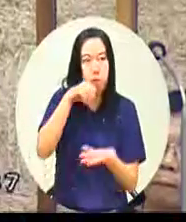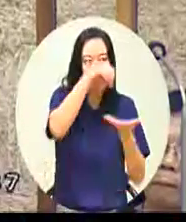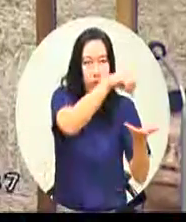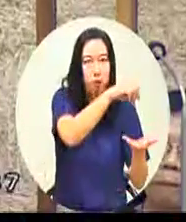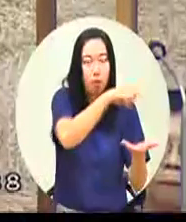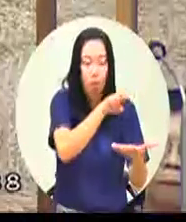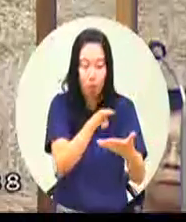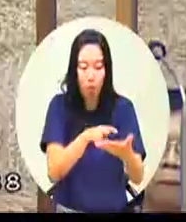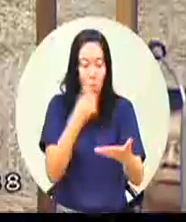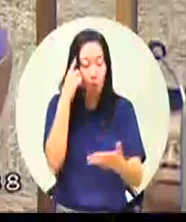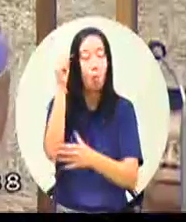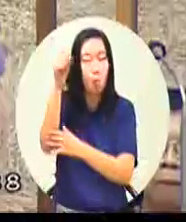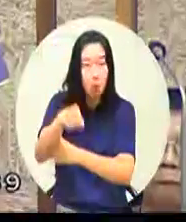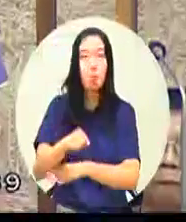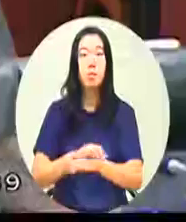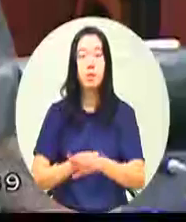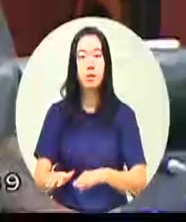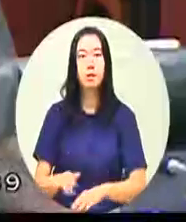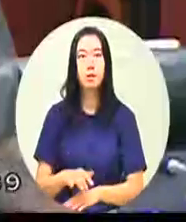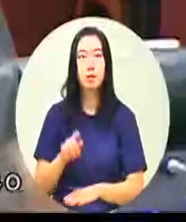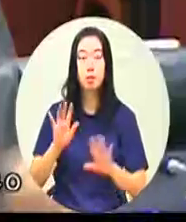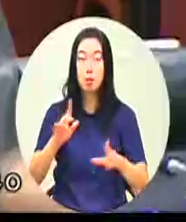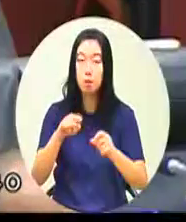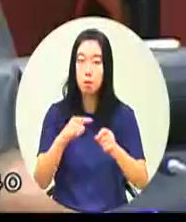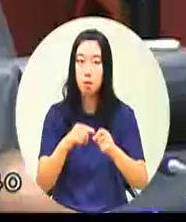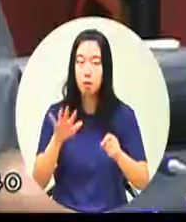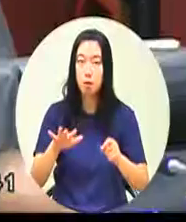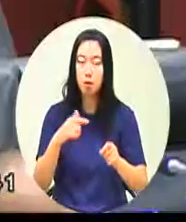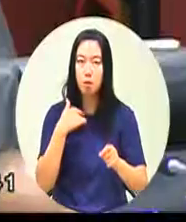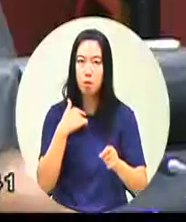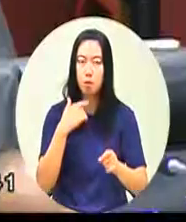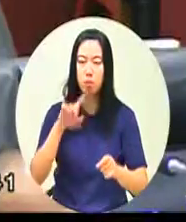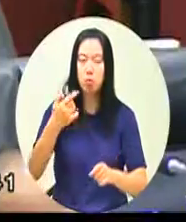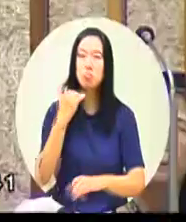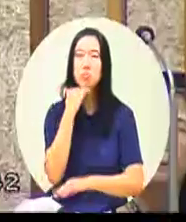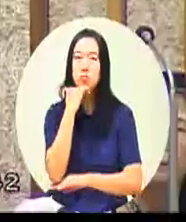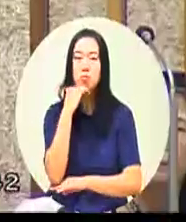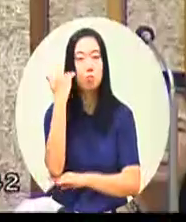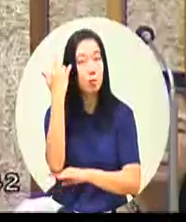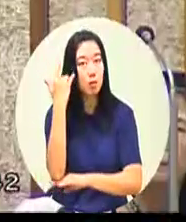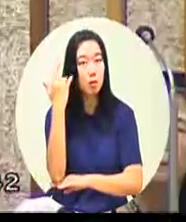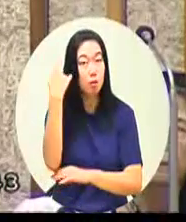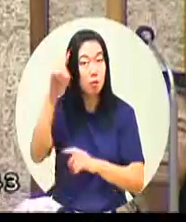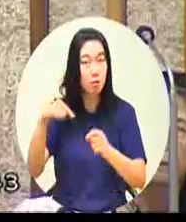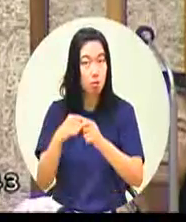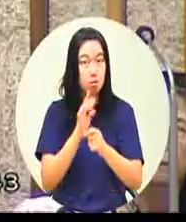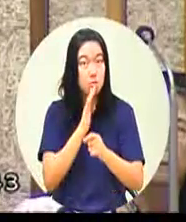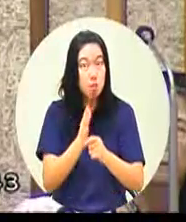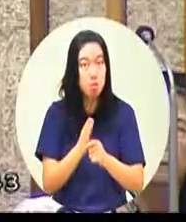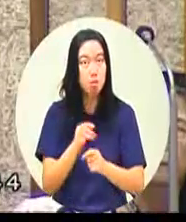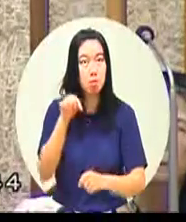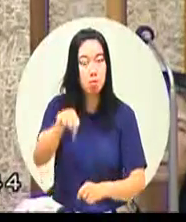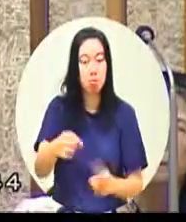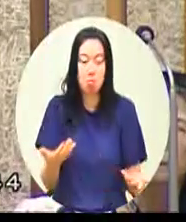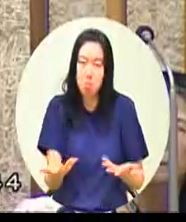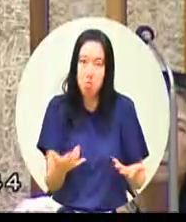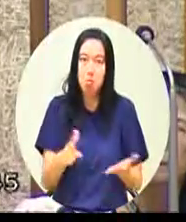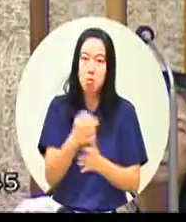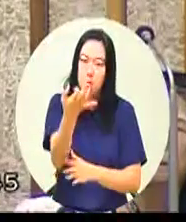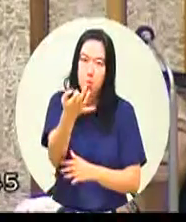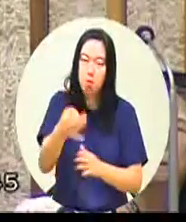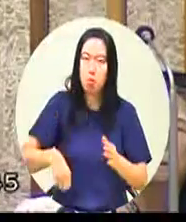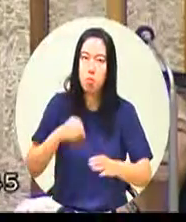那今年度等于是要等明年了吗？这个疏浚？ 主要是因为这个案子换算起来的那个金额